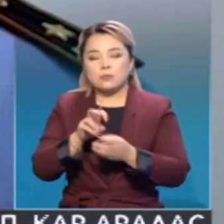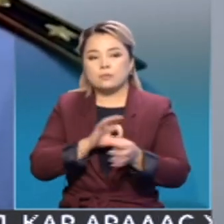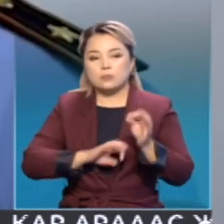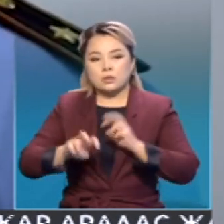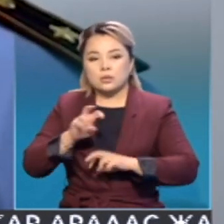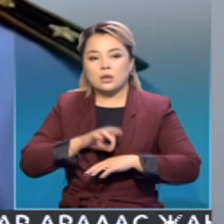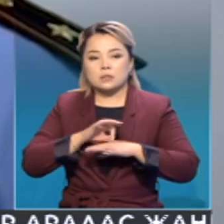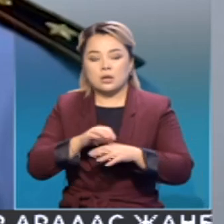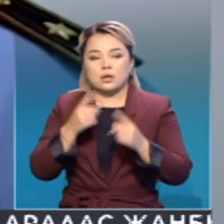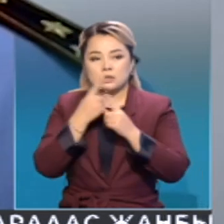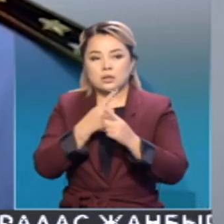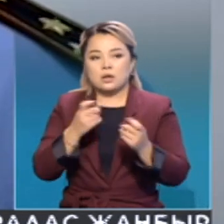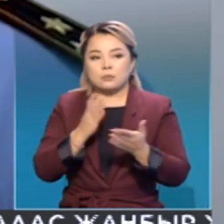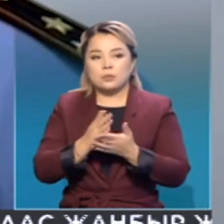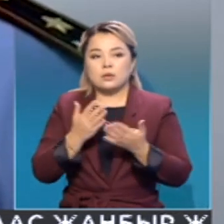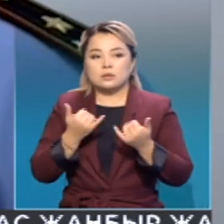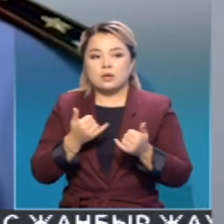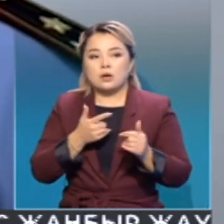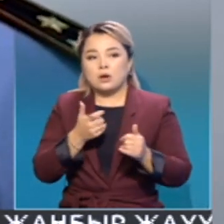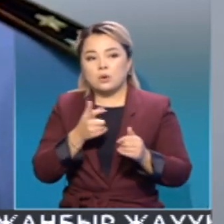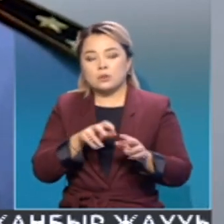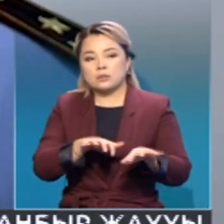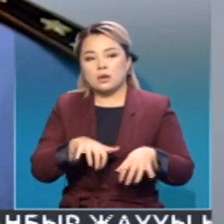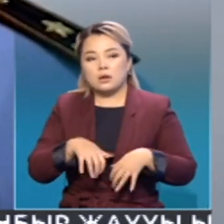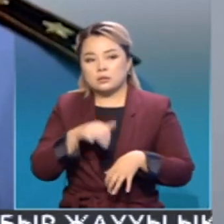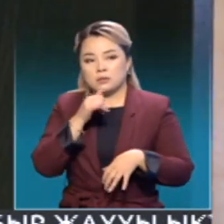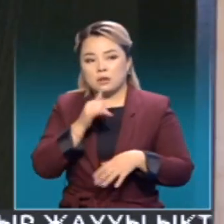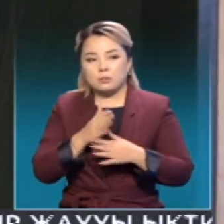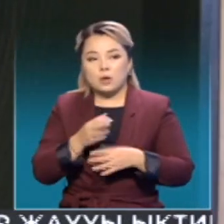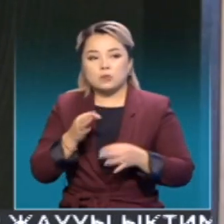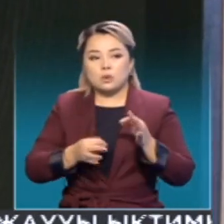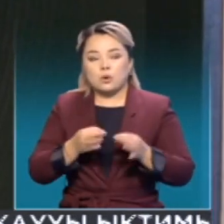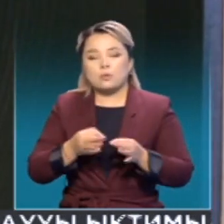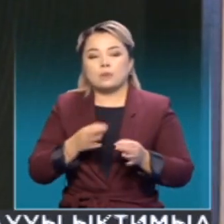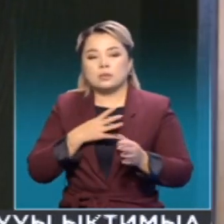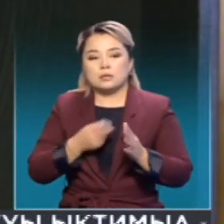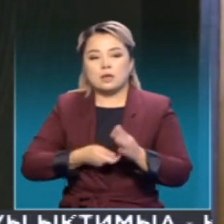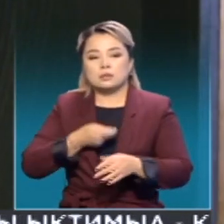басқа күдіктілерден 3 дана қару тәркіленіп алынды. Сот-полициялық сараптама тағайындалды.